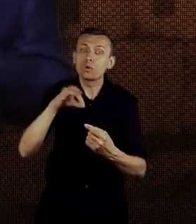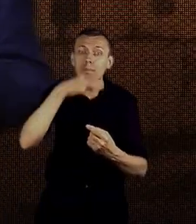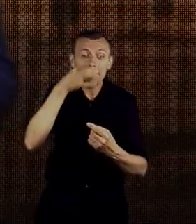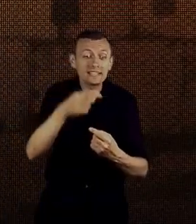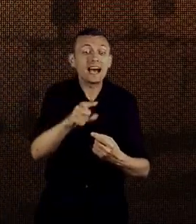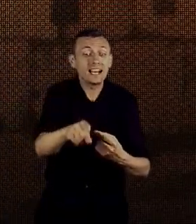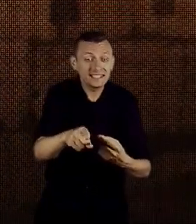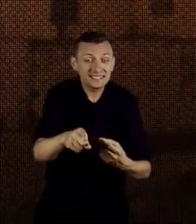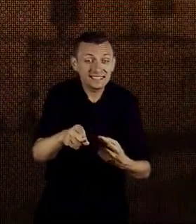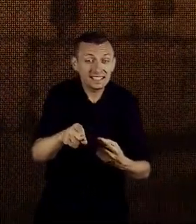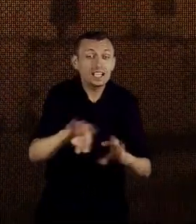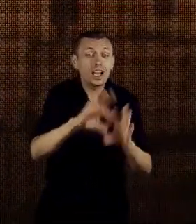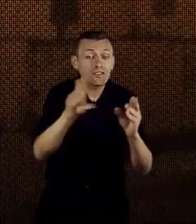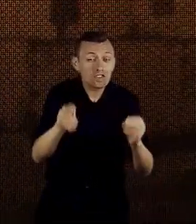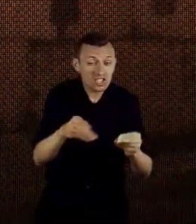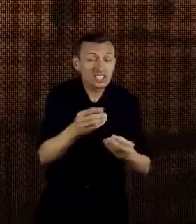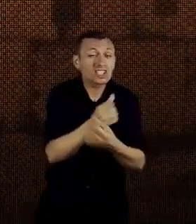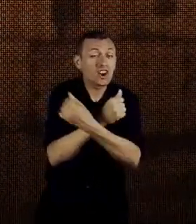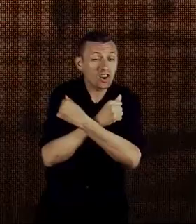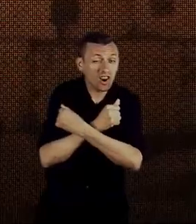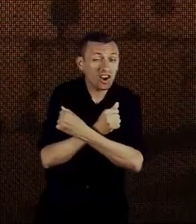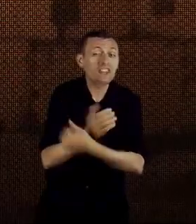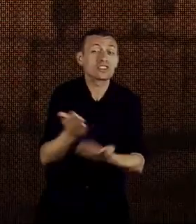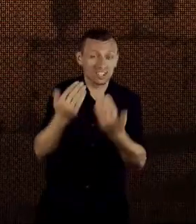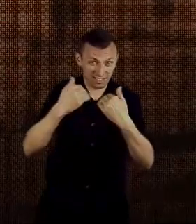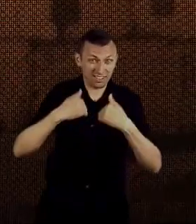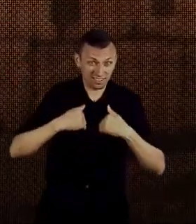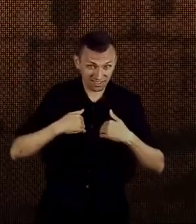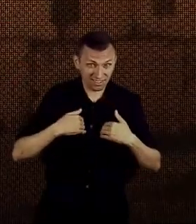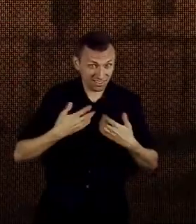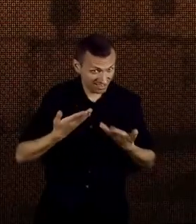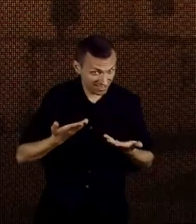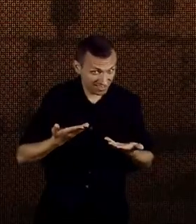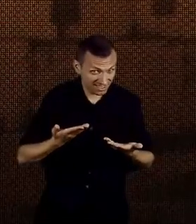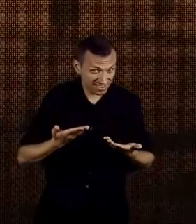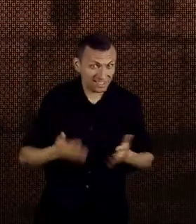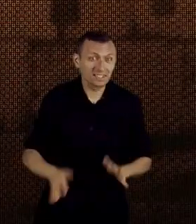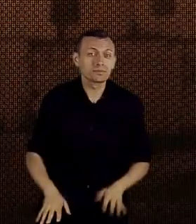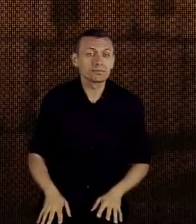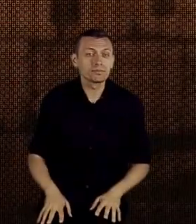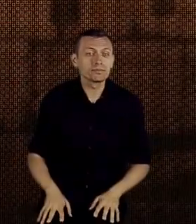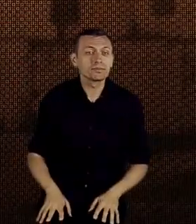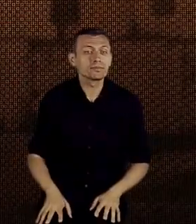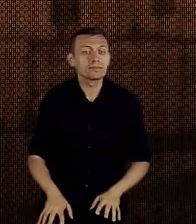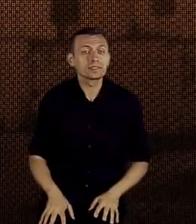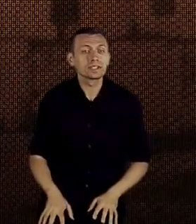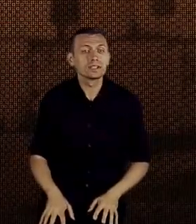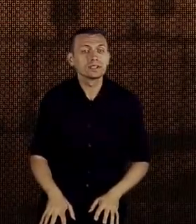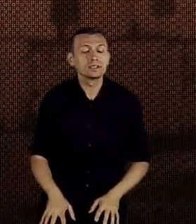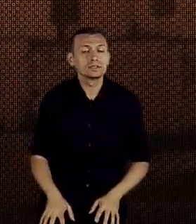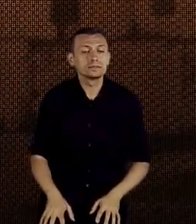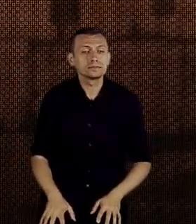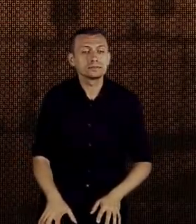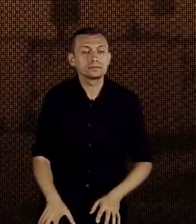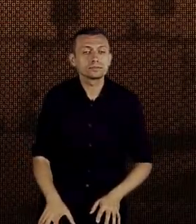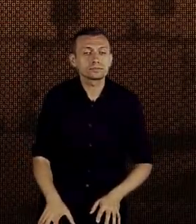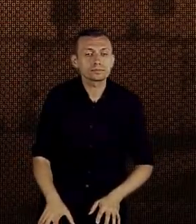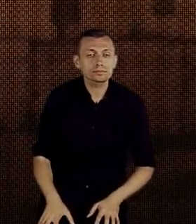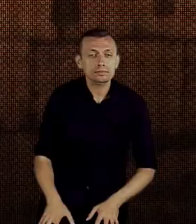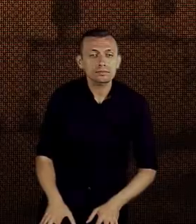Przez próby i doświadczenia Bóg prowadzi nas do takiego miejsca, w którym w naszym sercu brzmi